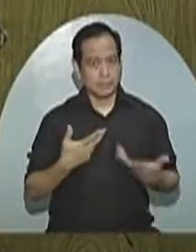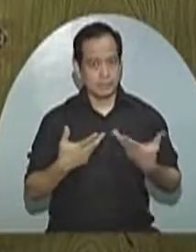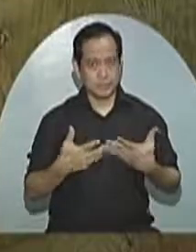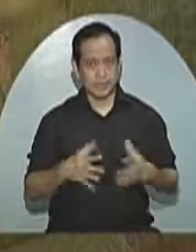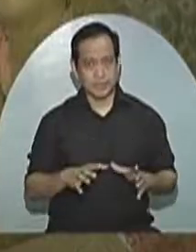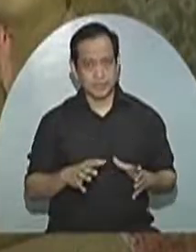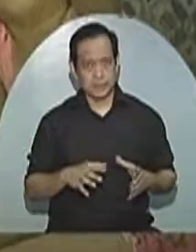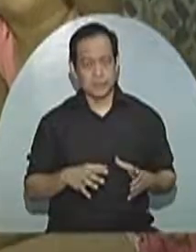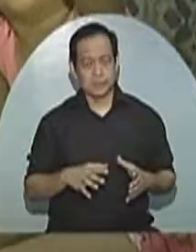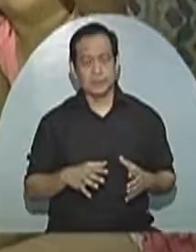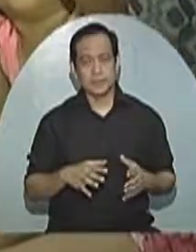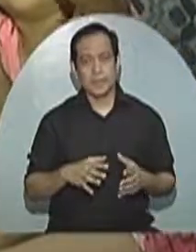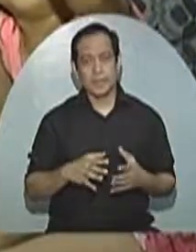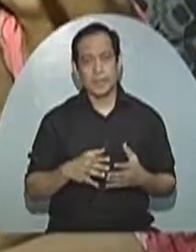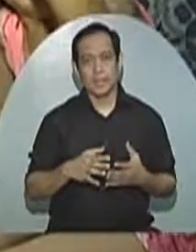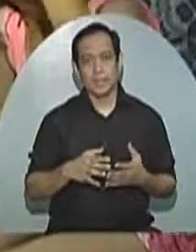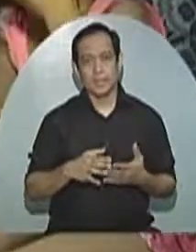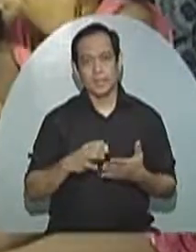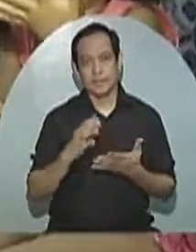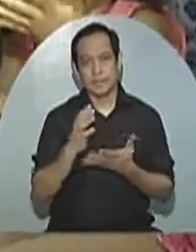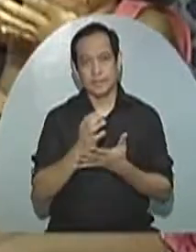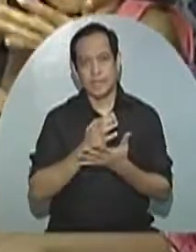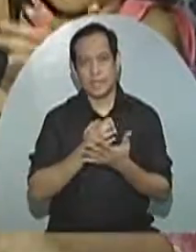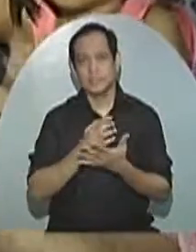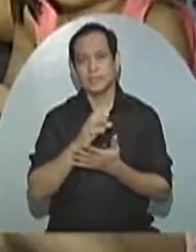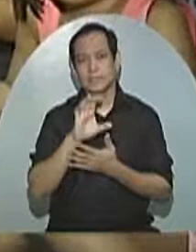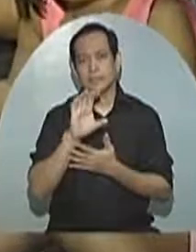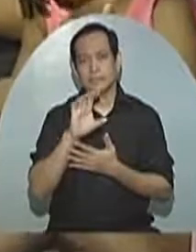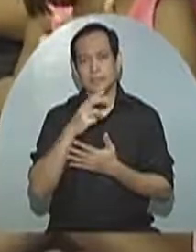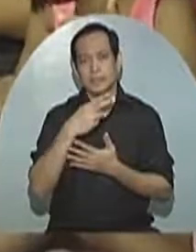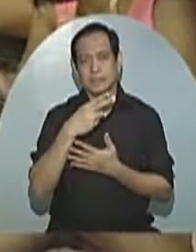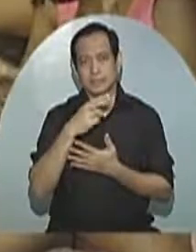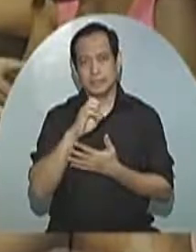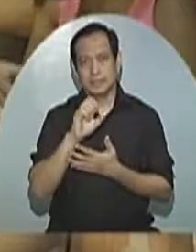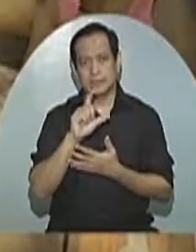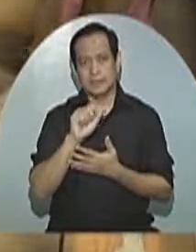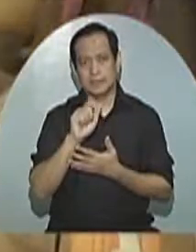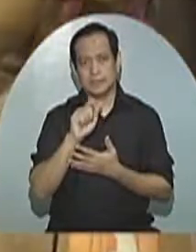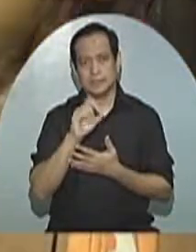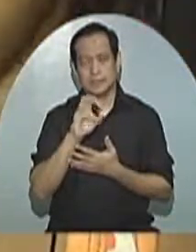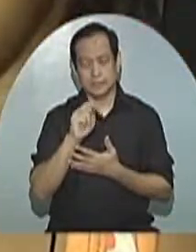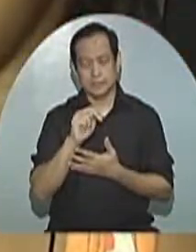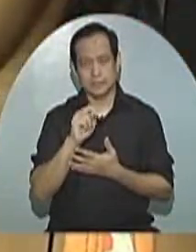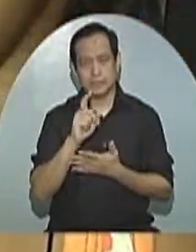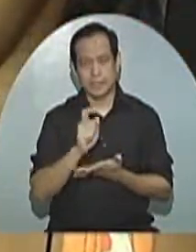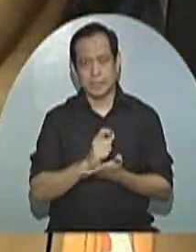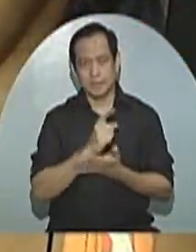na po kami ng pang chelation therapy niya ng pang isang buwan, umabot po siya ng